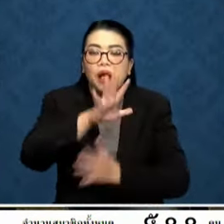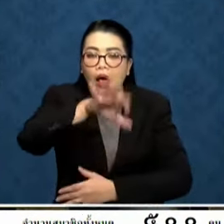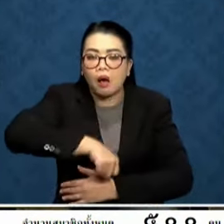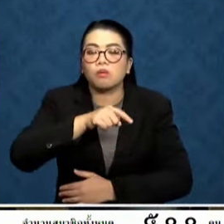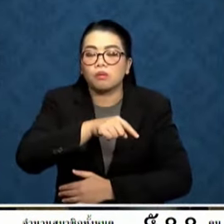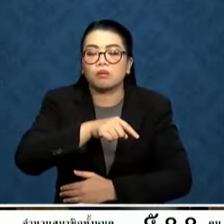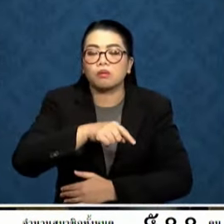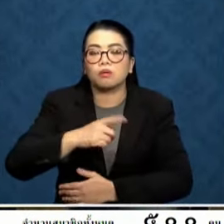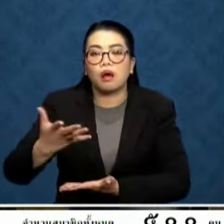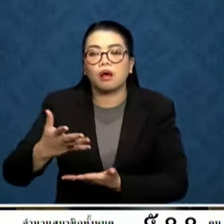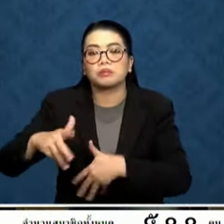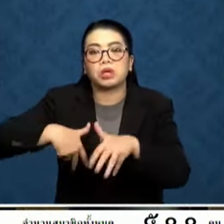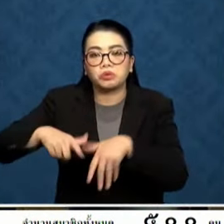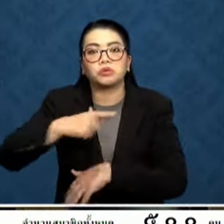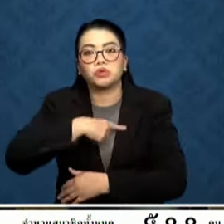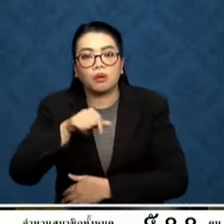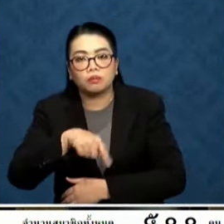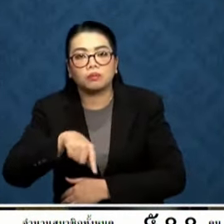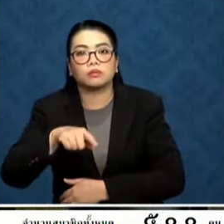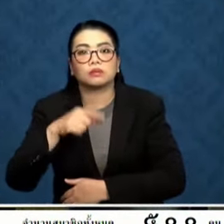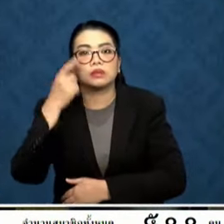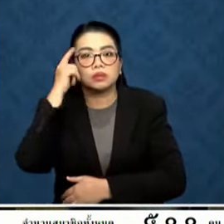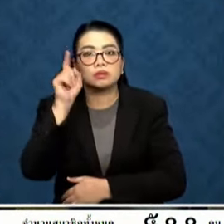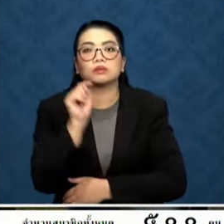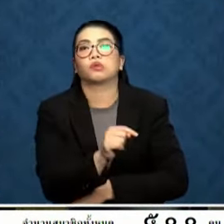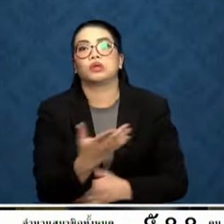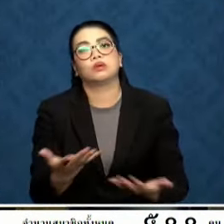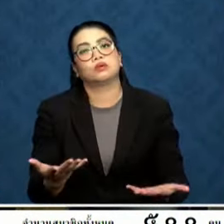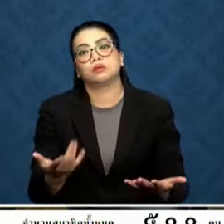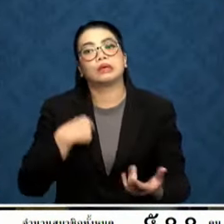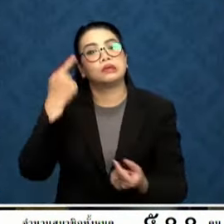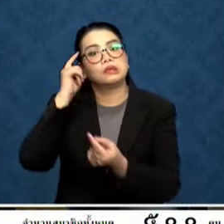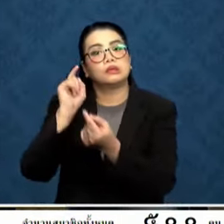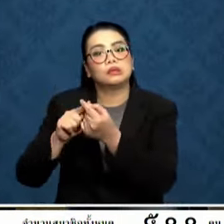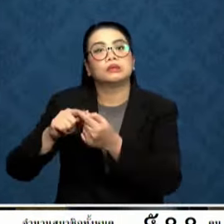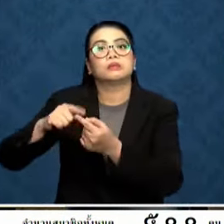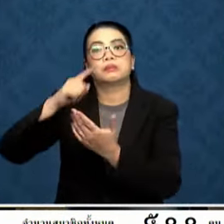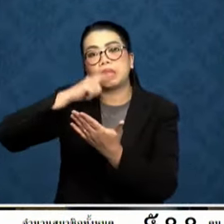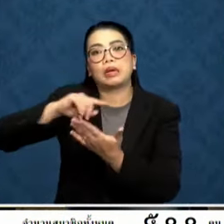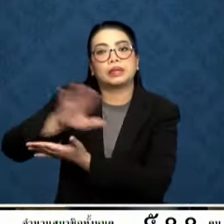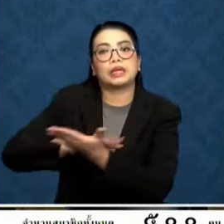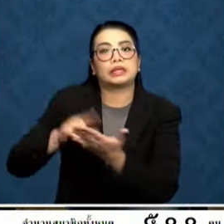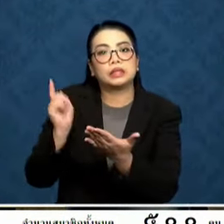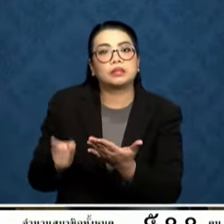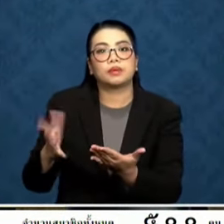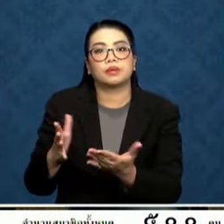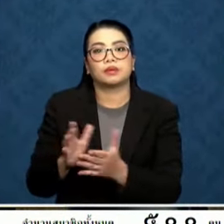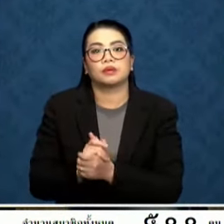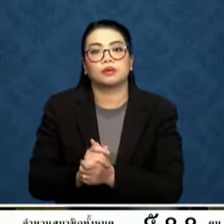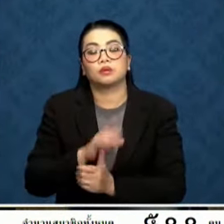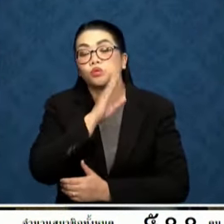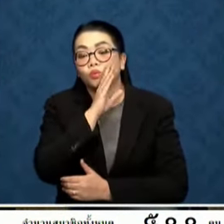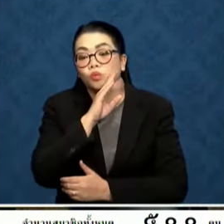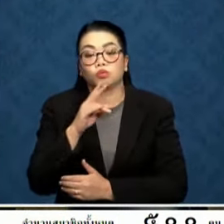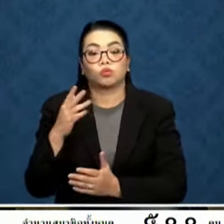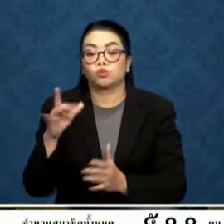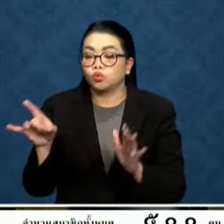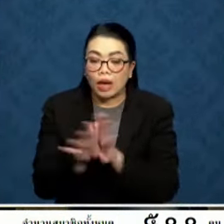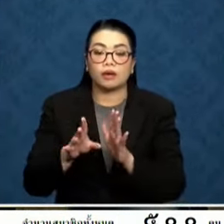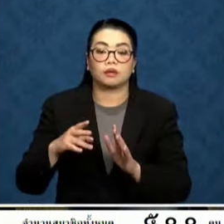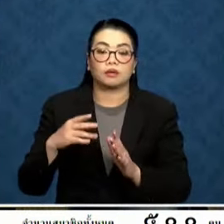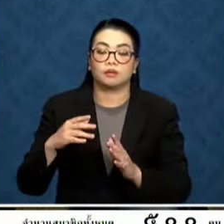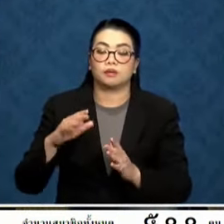พูดอีกอย่างนึงนะครับก็คือว่าหากสุดท้ายนโยบายดิจิตอ walletที่